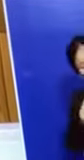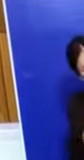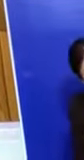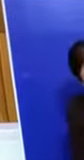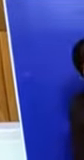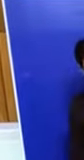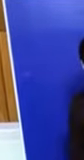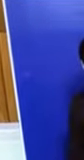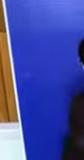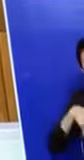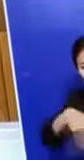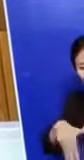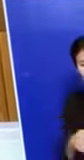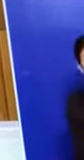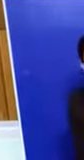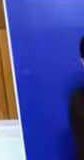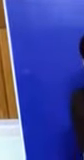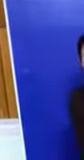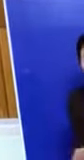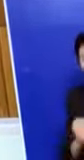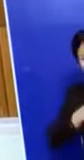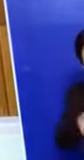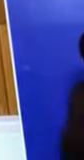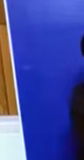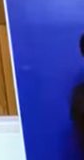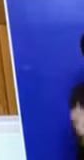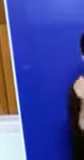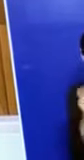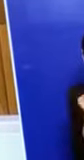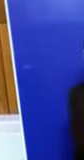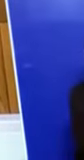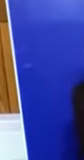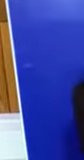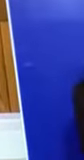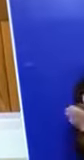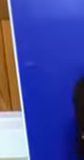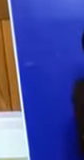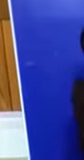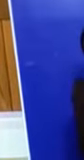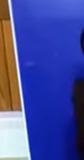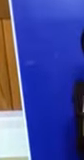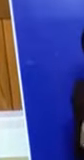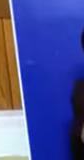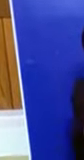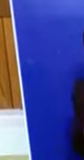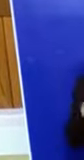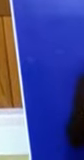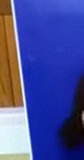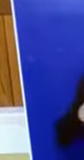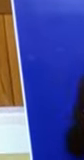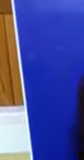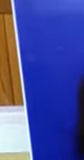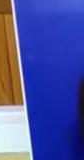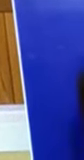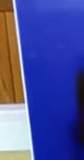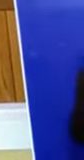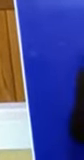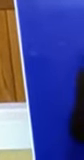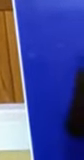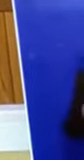องถิ่นไปดำเนินการนะครับแล้วก็ติดตามกับดูแลเร่งรัดนะครับแก้ปัญหาให้เขาแต่สิ่งที่ดำเนินการ